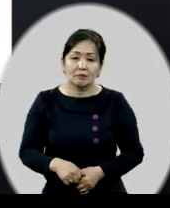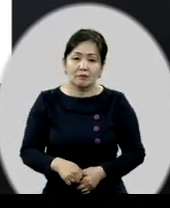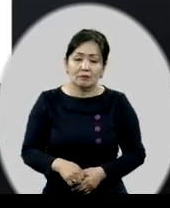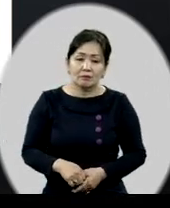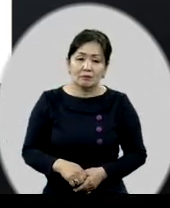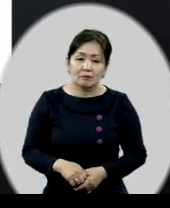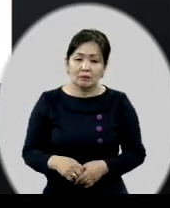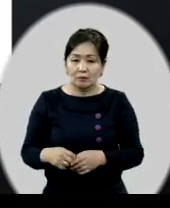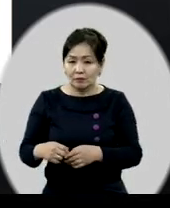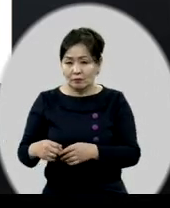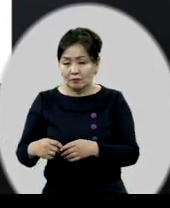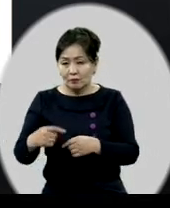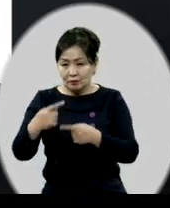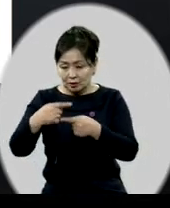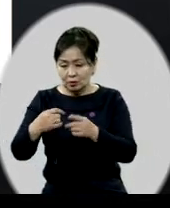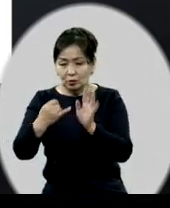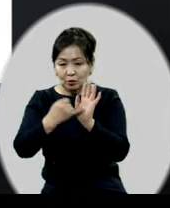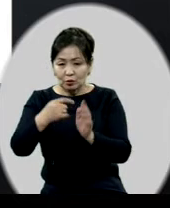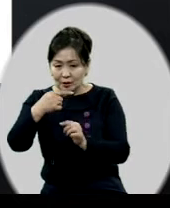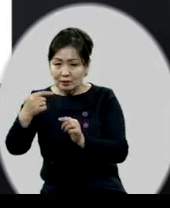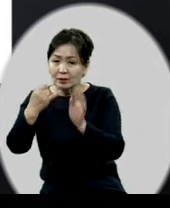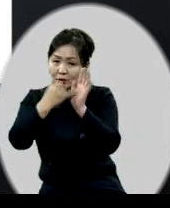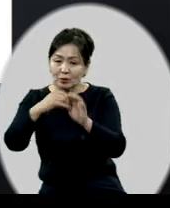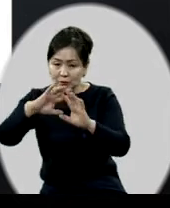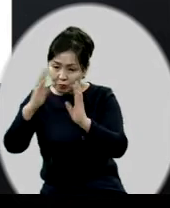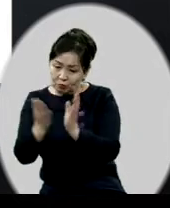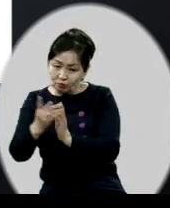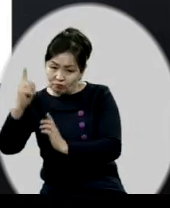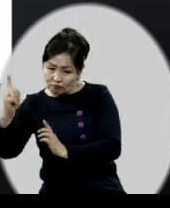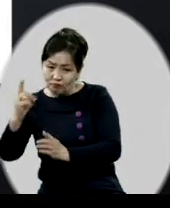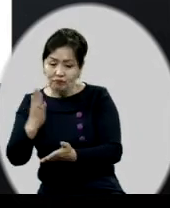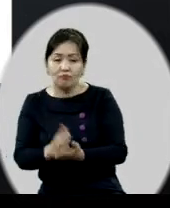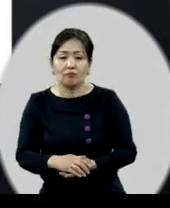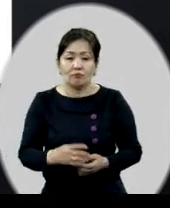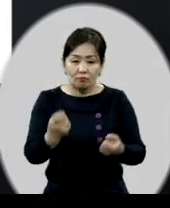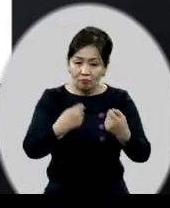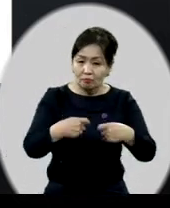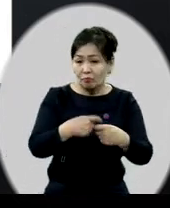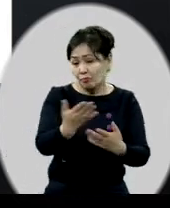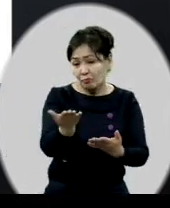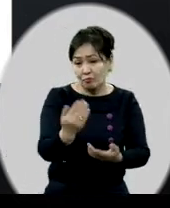Нийлбэр нь 6.6. Та нарыгтай тохирч байна уу?